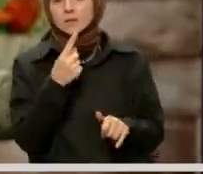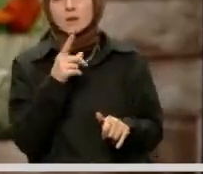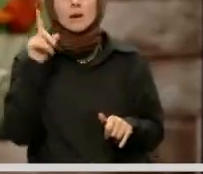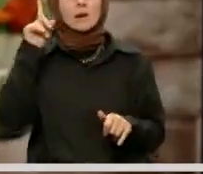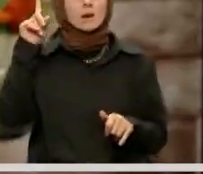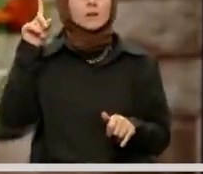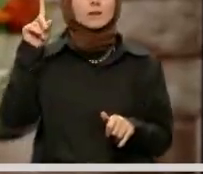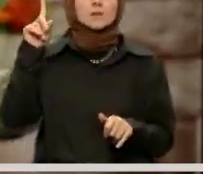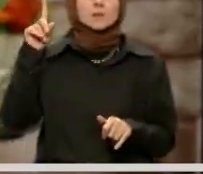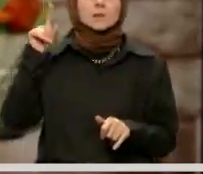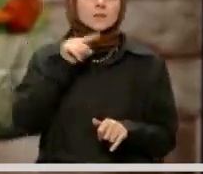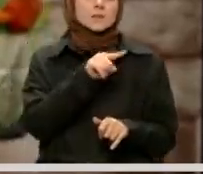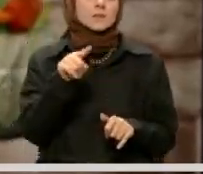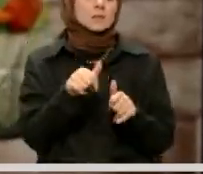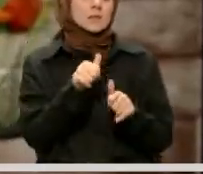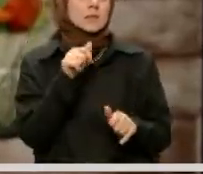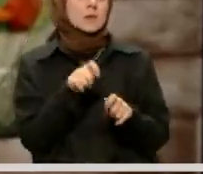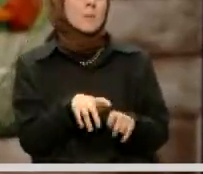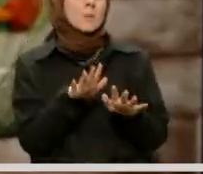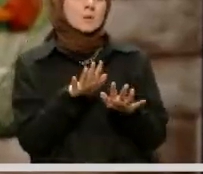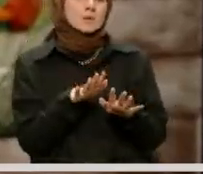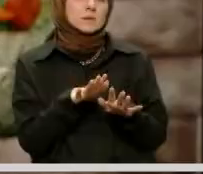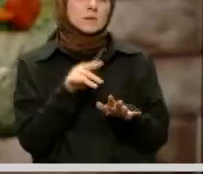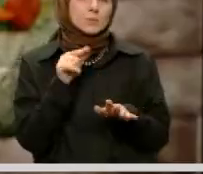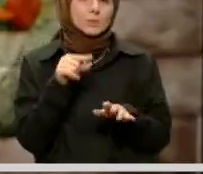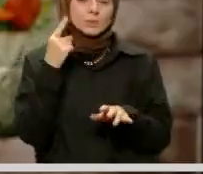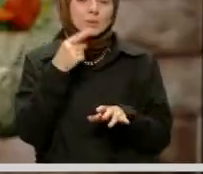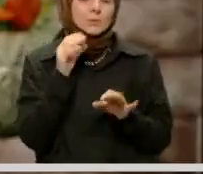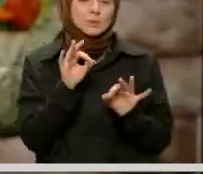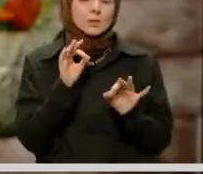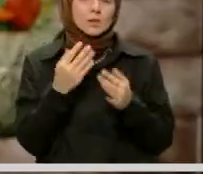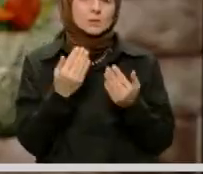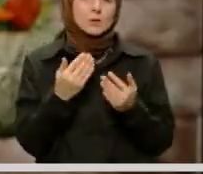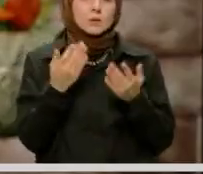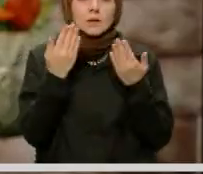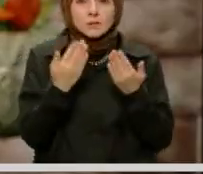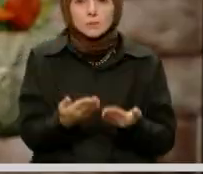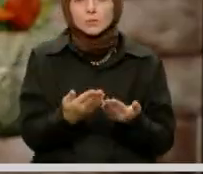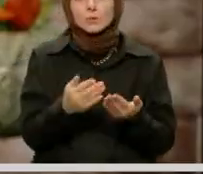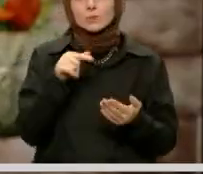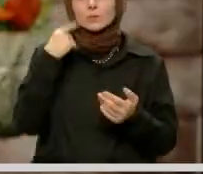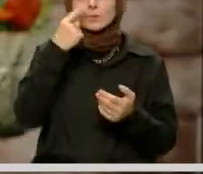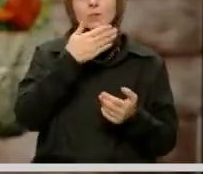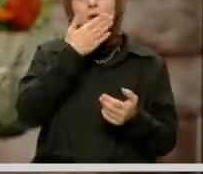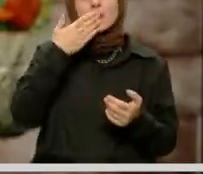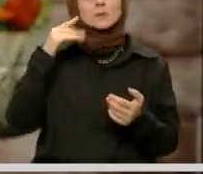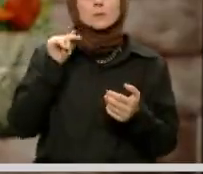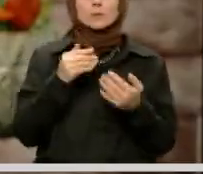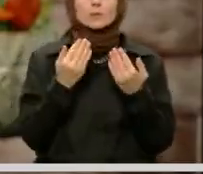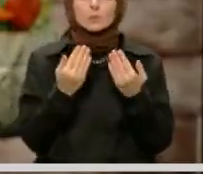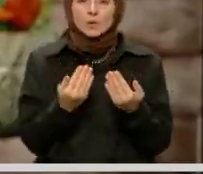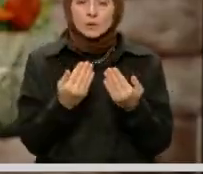hiç geri çevirir mi bu psikolojiyle, bu yönelişle? O yüzden Ramazan'da bu yönelişlerimizi, bu dualarımızı